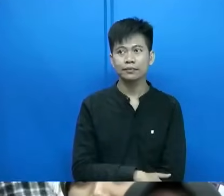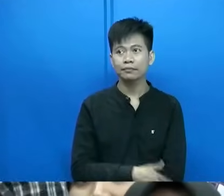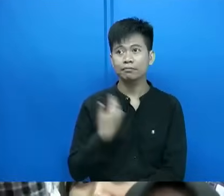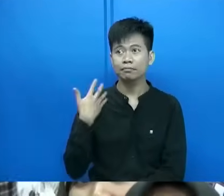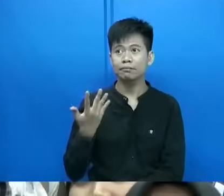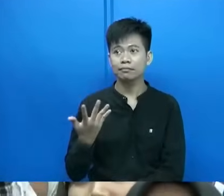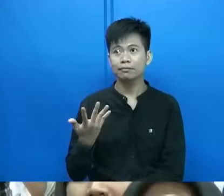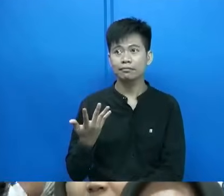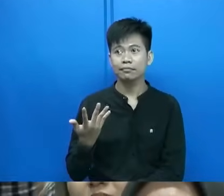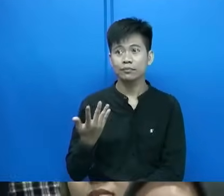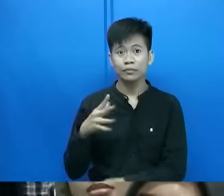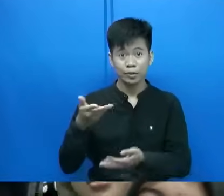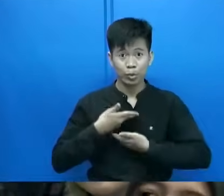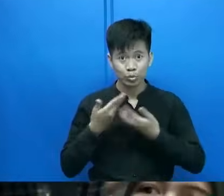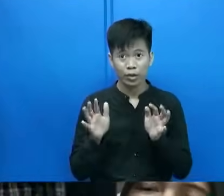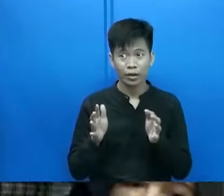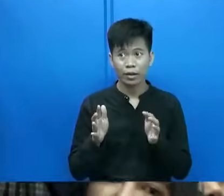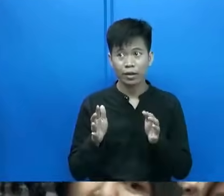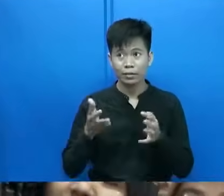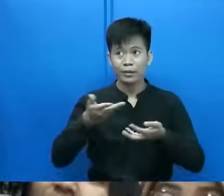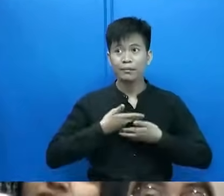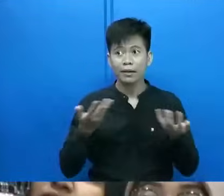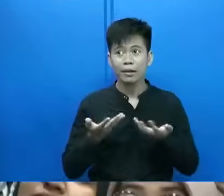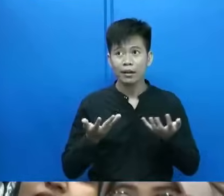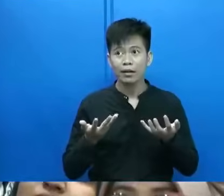Gimana? Sudah diterima? Oh, diterima mana?